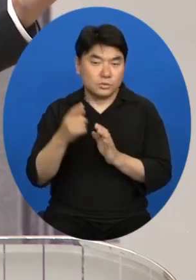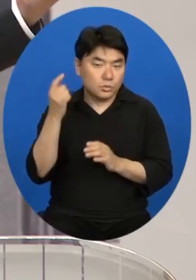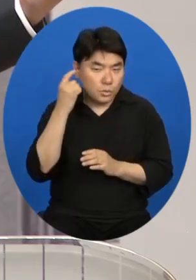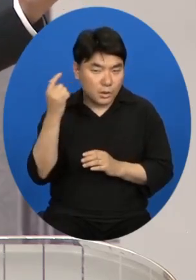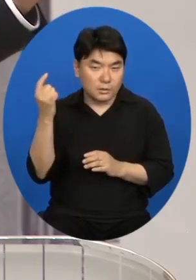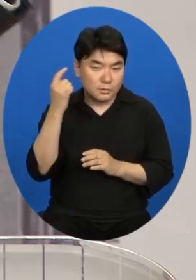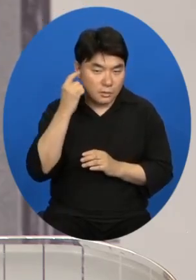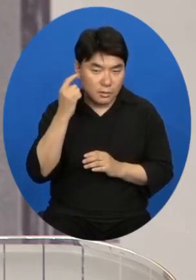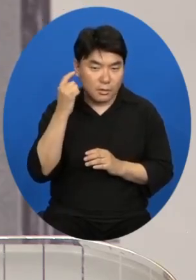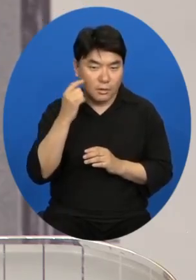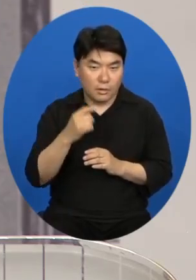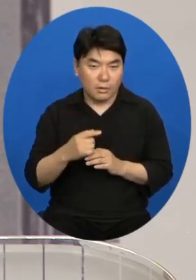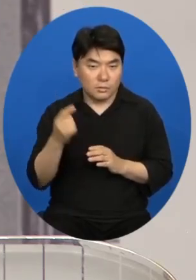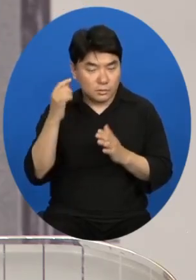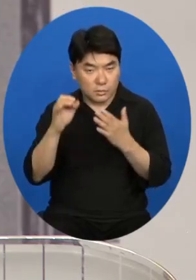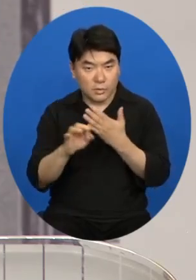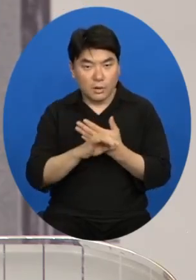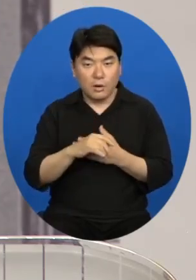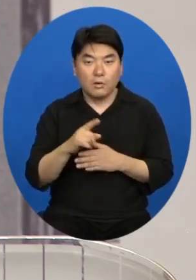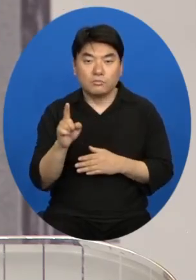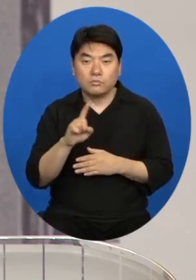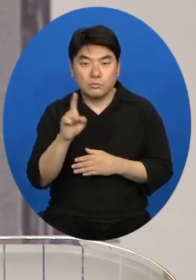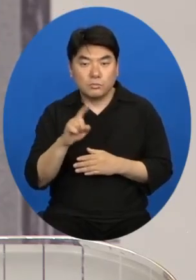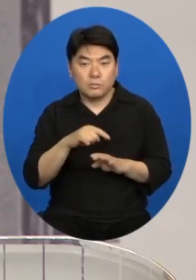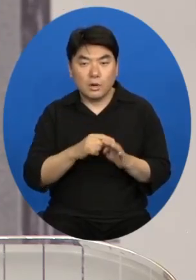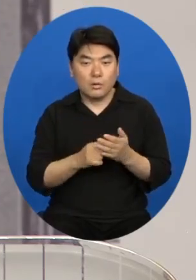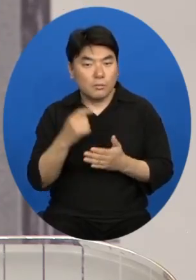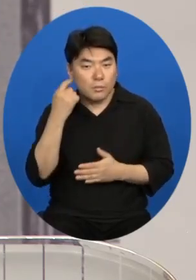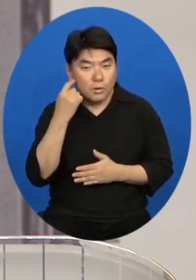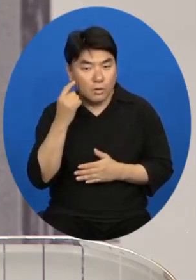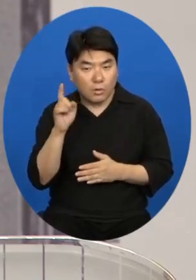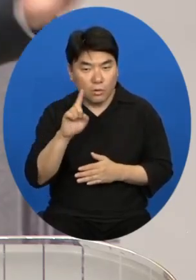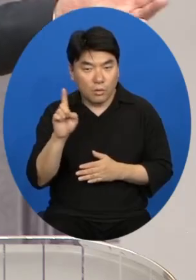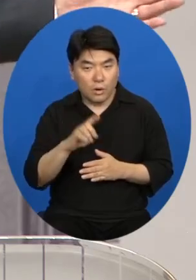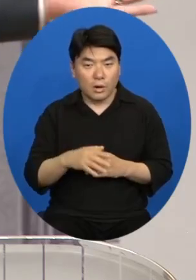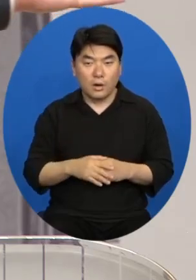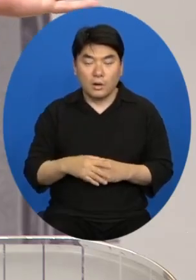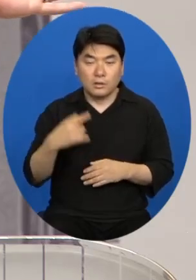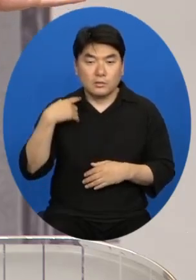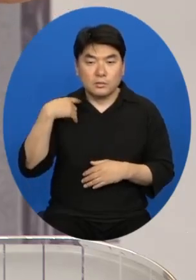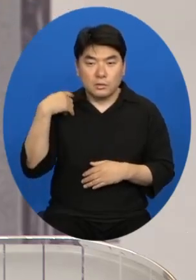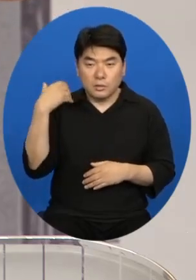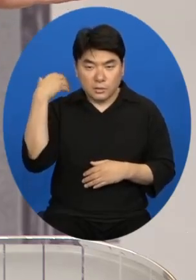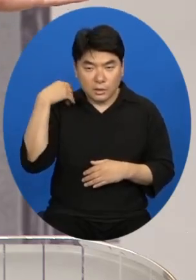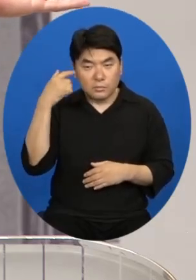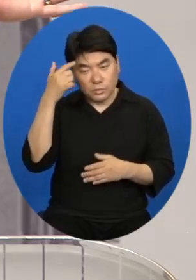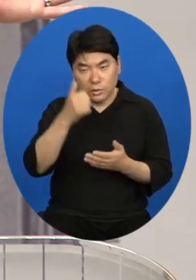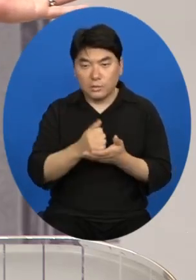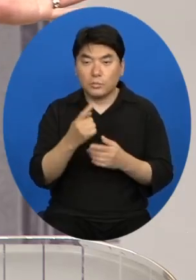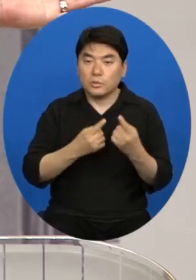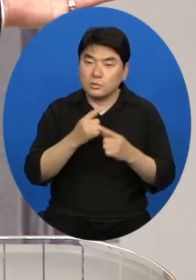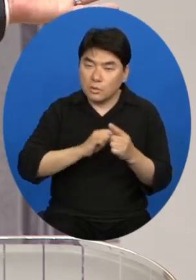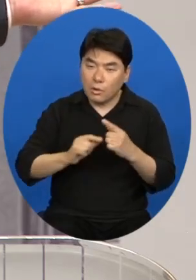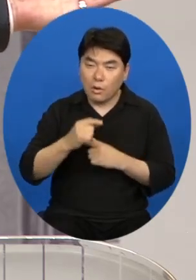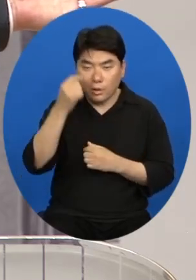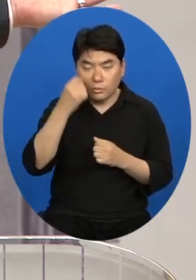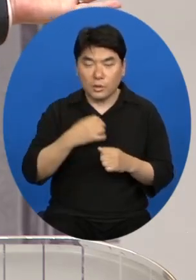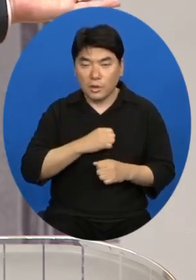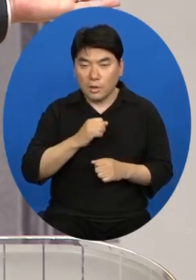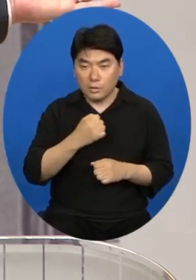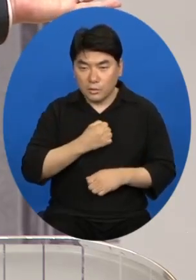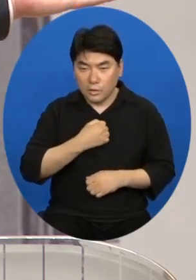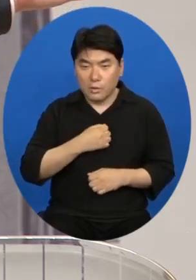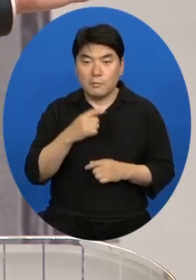들려요. 그래서 들으면 어떤 마음이 드냐면 담임인 저보다 더 애통한 마음으로 교회를 위해서 기도하시니까 어떤 마음이